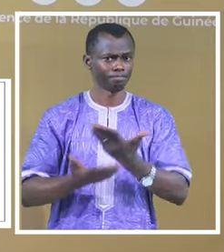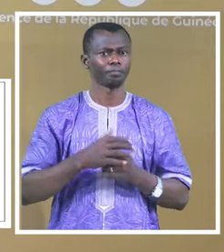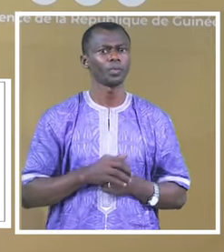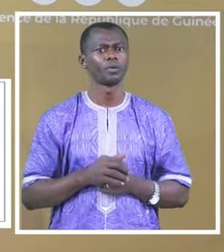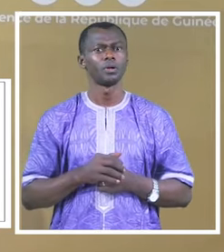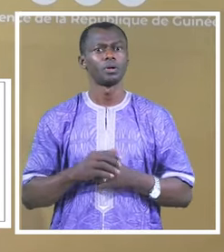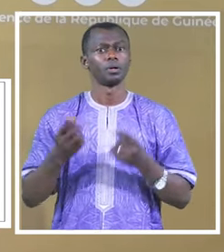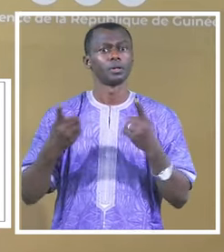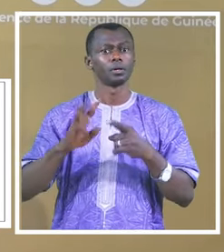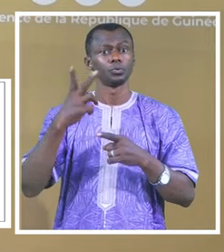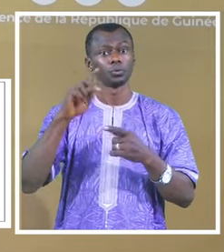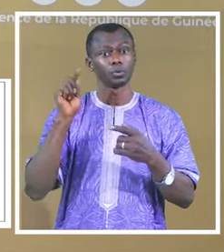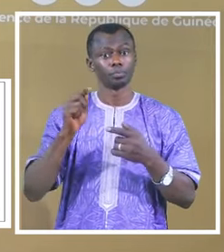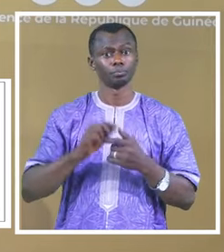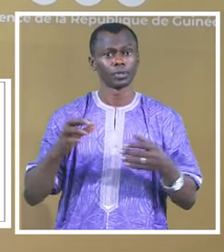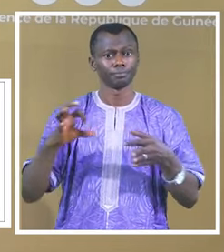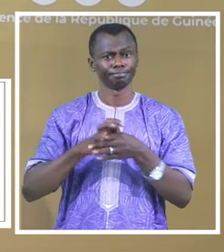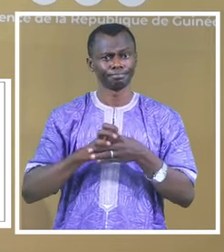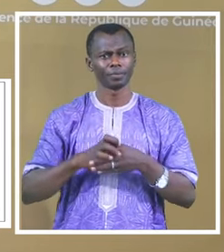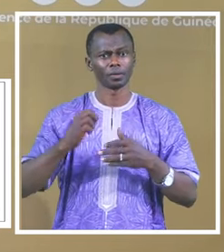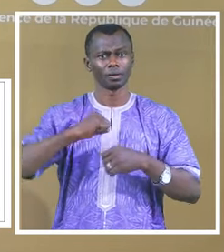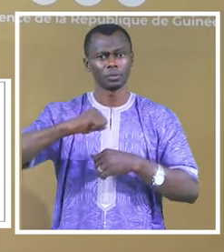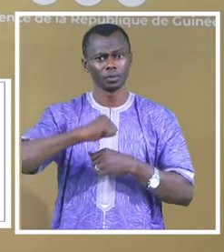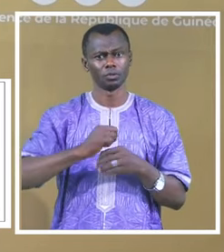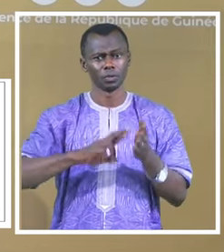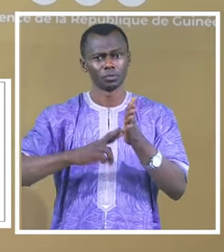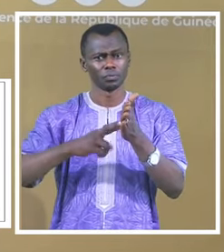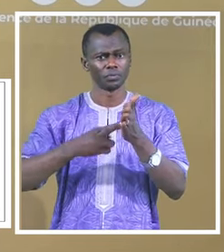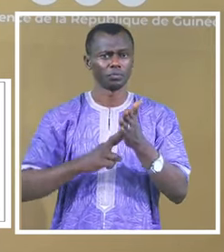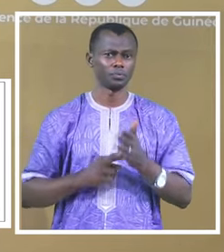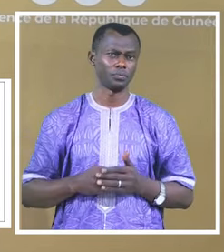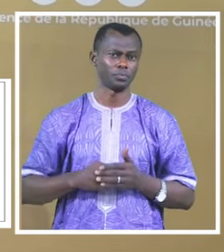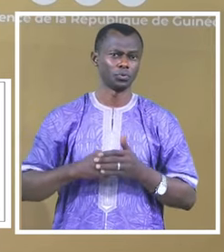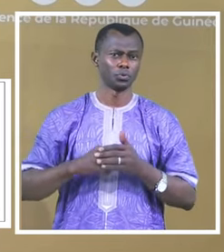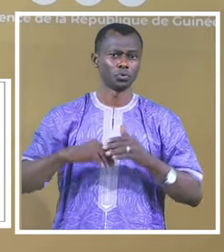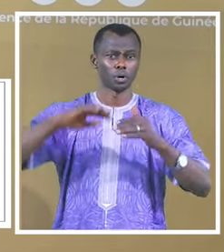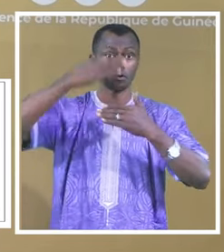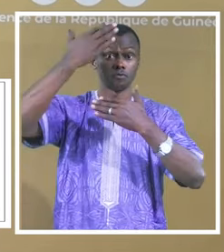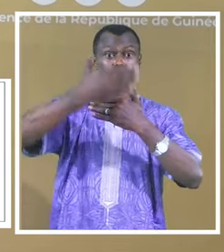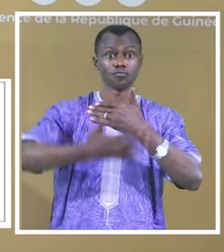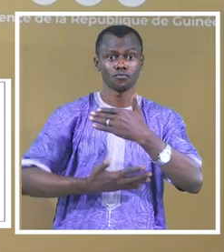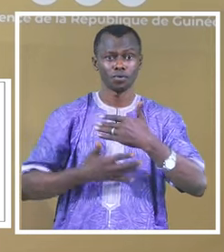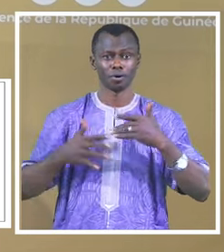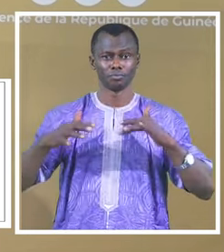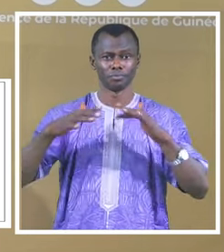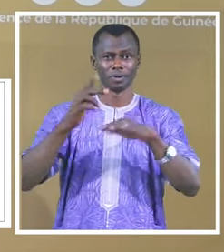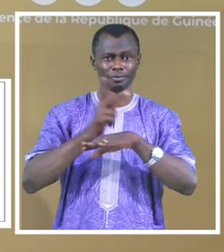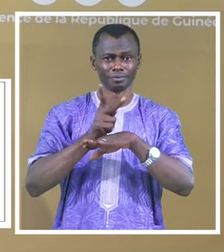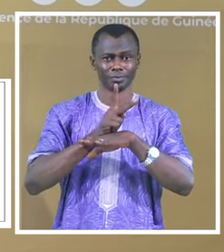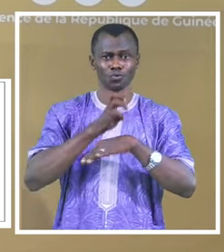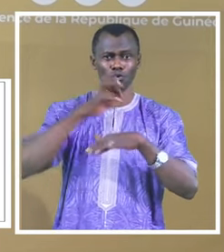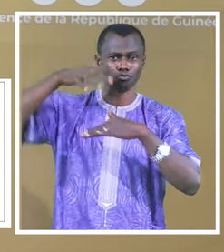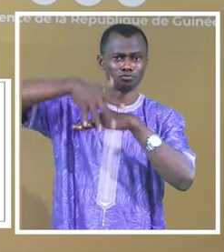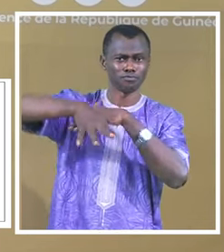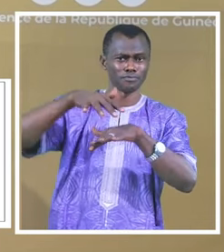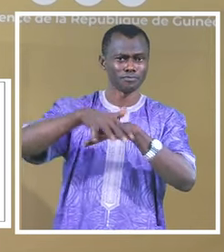points de blocage. Aussitôt, il a instruit les ministres concernés de lui faire sans délai un point de situation